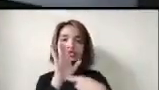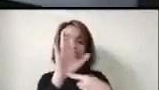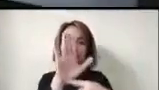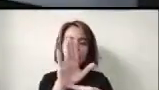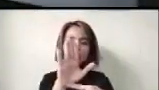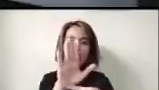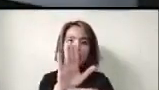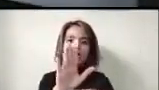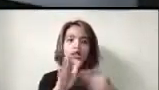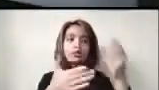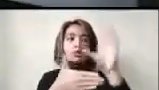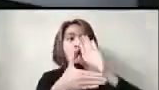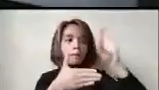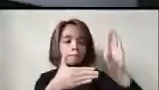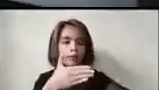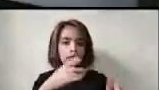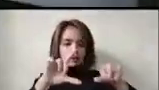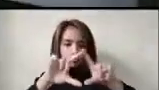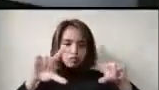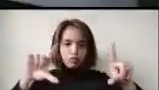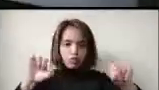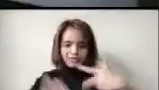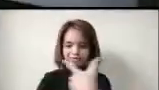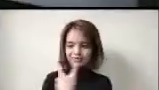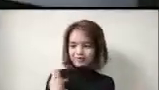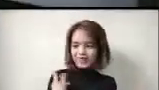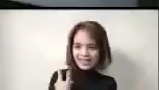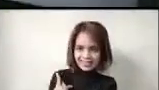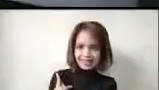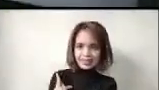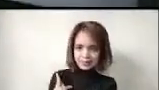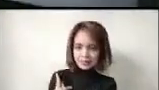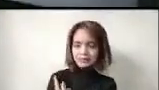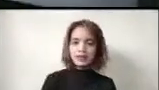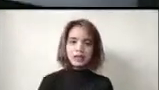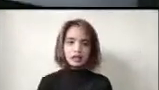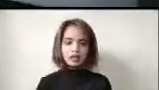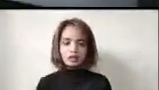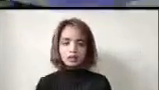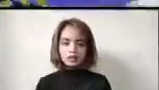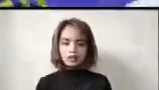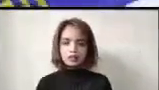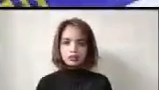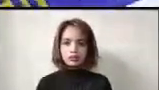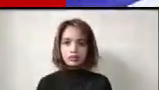ang mahigit 2 taon. Sa detalye narito ang ulat ni Paolo Salamati. Rise and shine, Paolo.